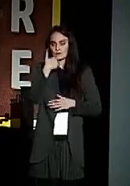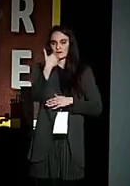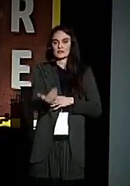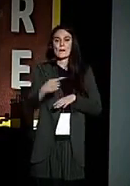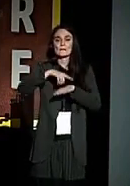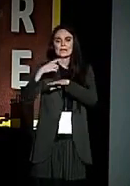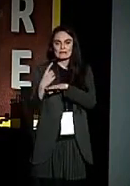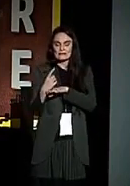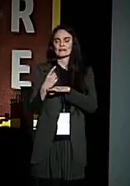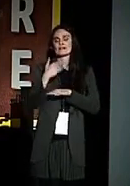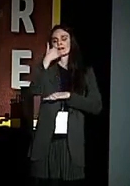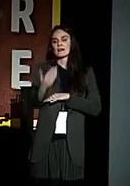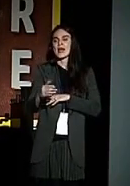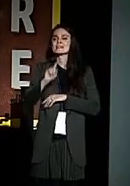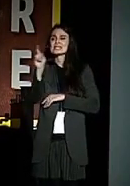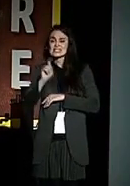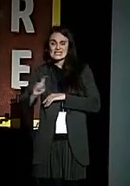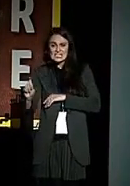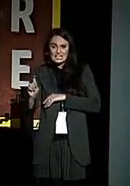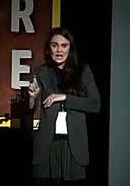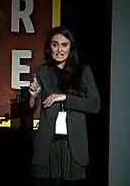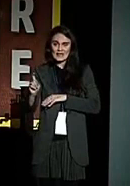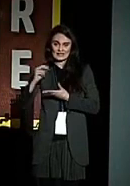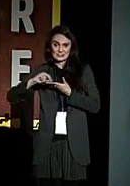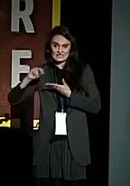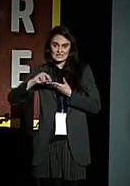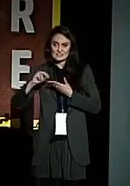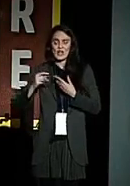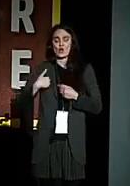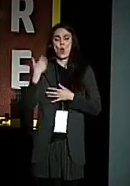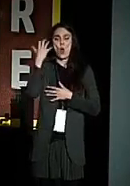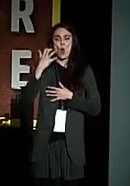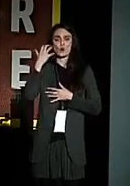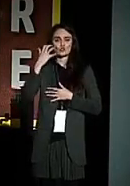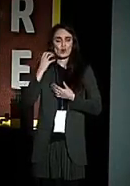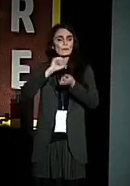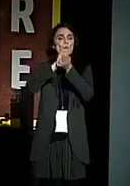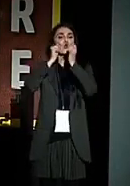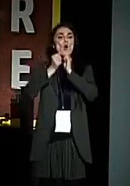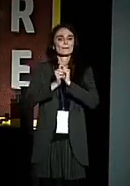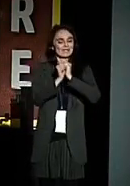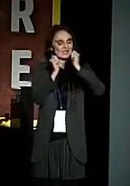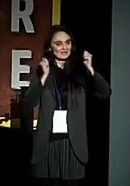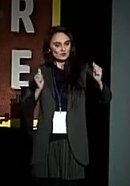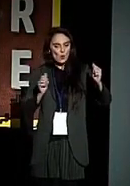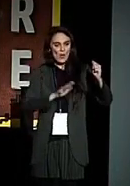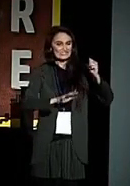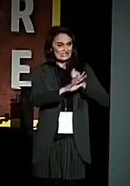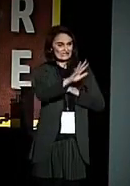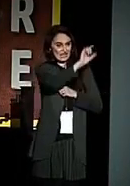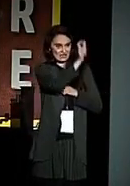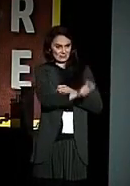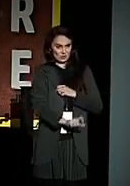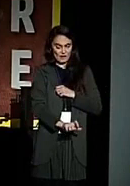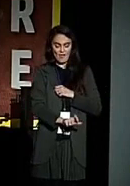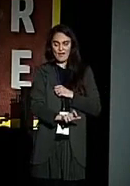segretario Nicola Zingaretti, ho l'onore di servire il ministero che combatte le disuguaglianze territoriali. E guardate, questo